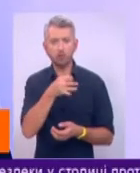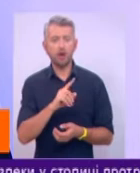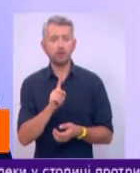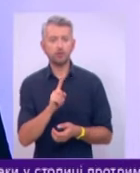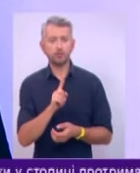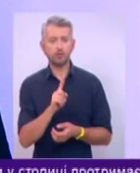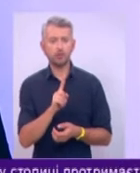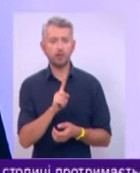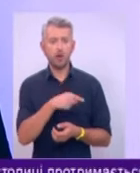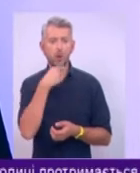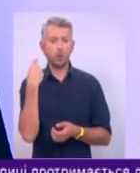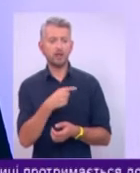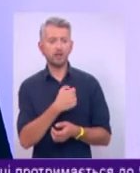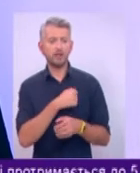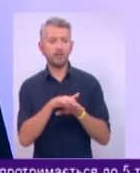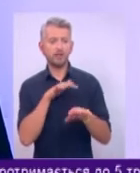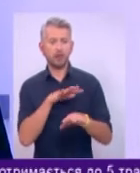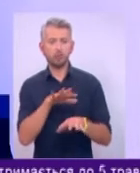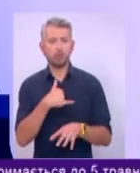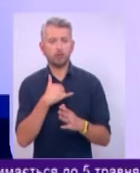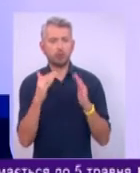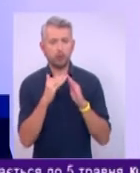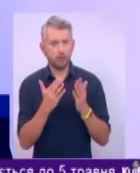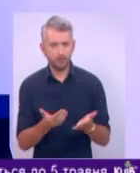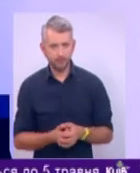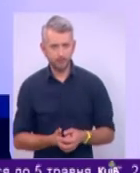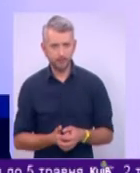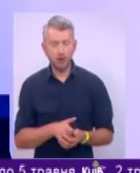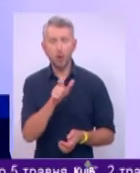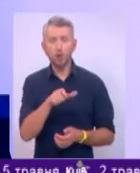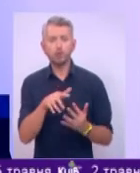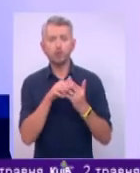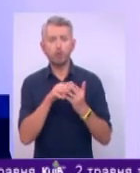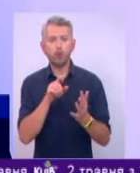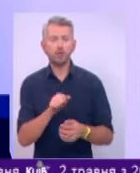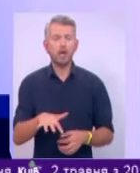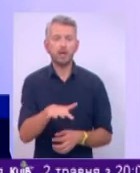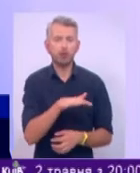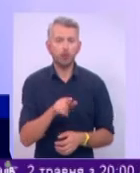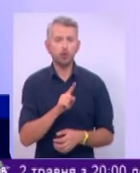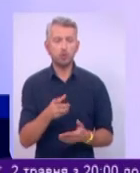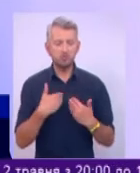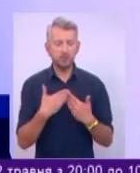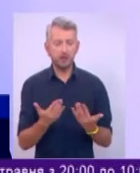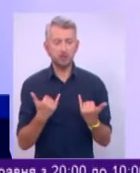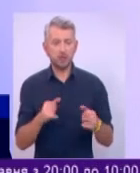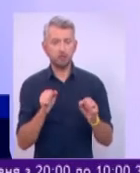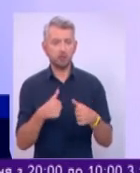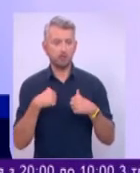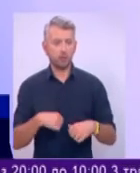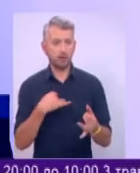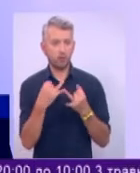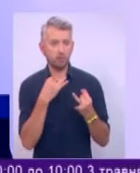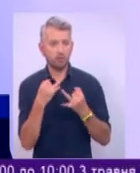щоб російські війська не були у нас вдома. Люди воюють за територію, щоб ми з вами зараз могли спокійно